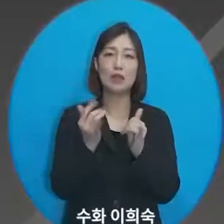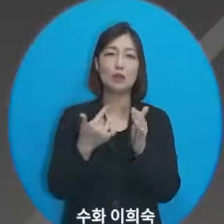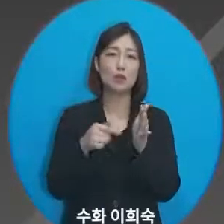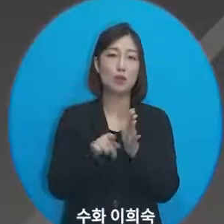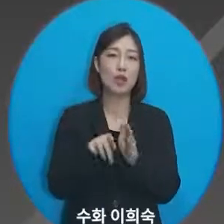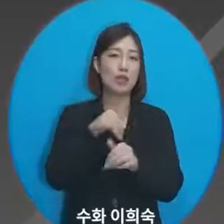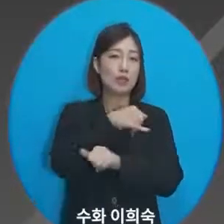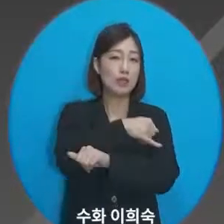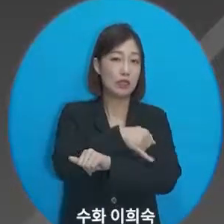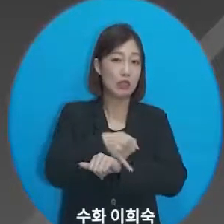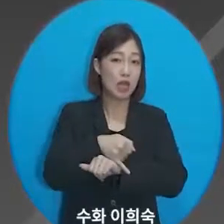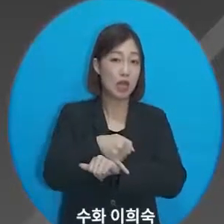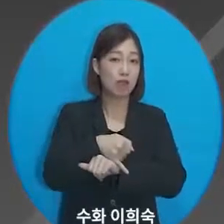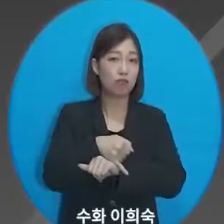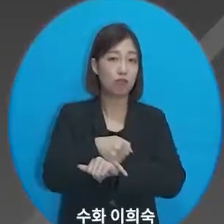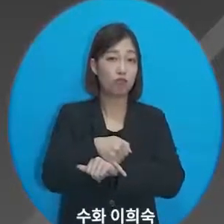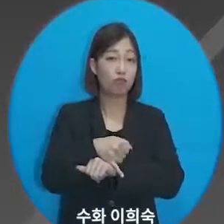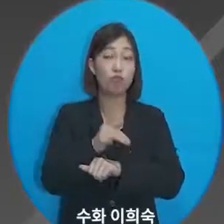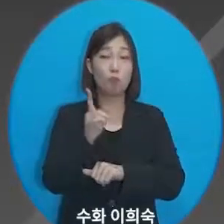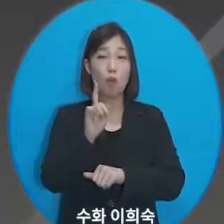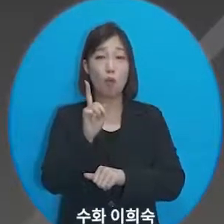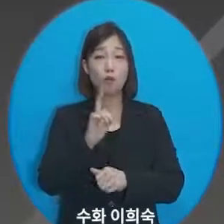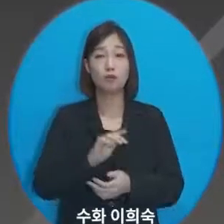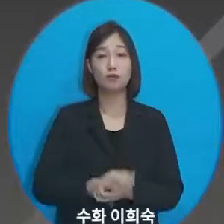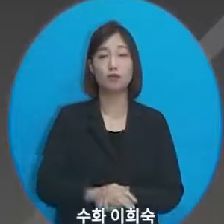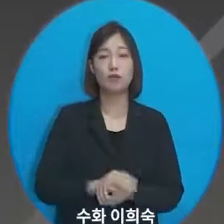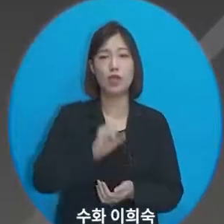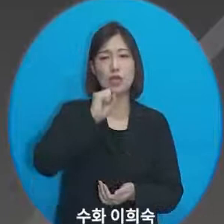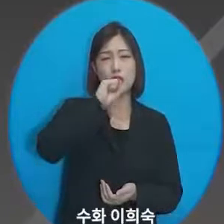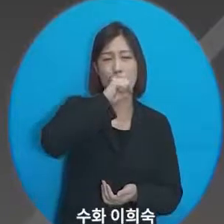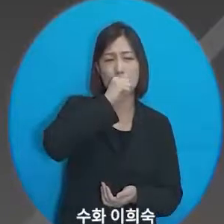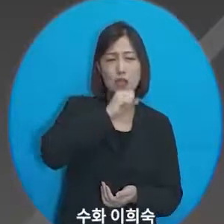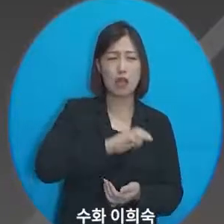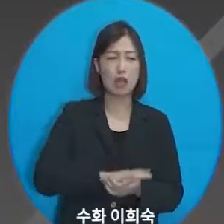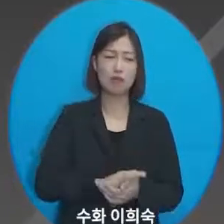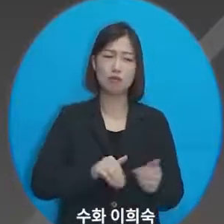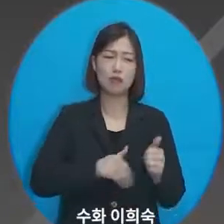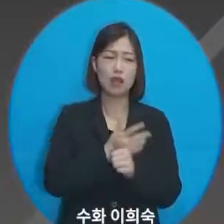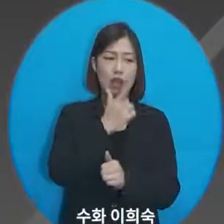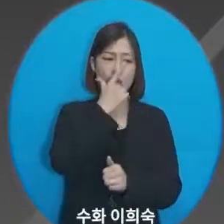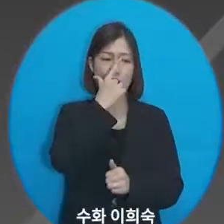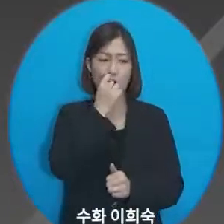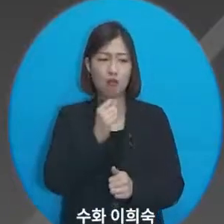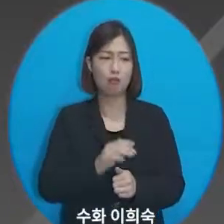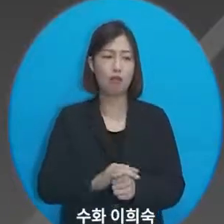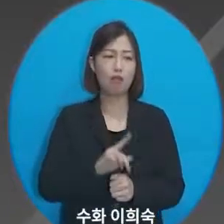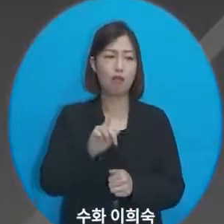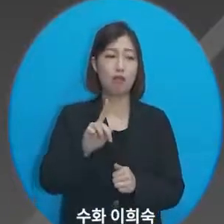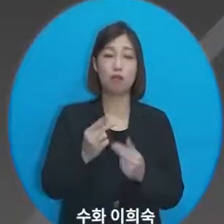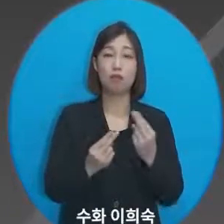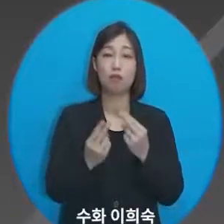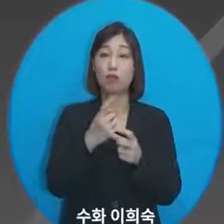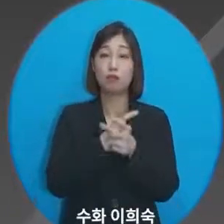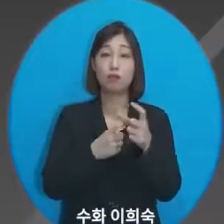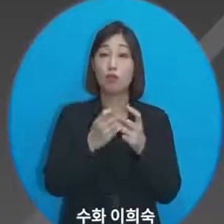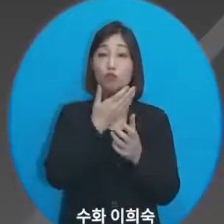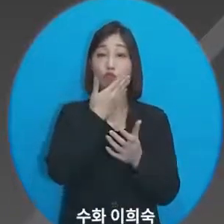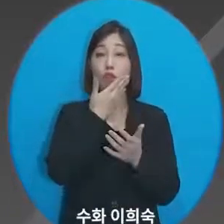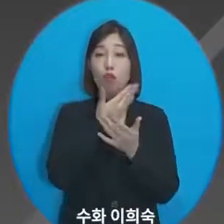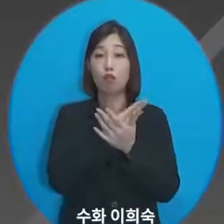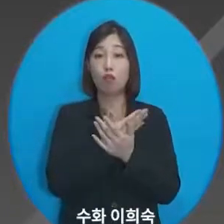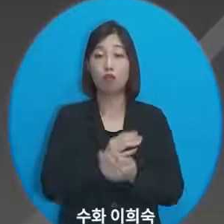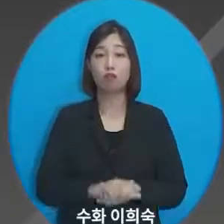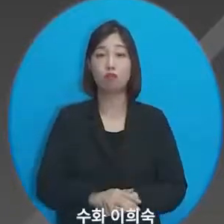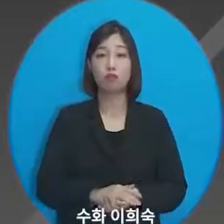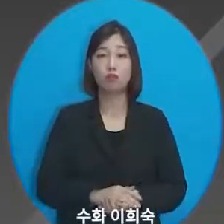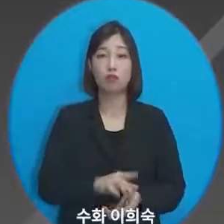뭐 설계라든가 어떤 시공상의 어떤 까다로움 이런 거는 두 번째 우선순위가 되면 안 되거든요. 그래서 어떤 우선순위를 변하게